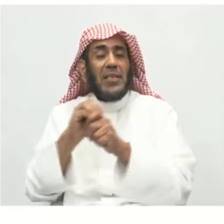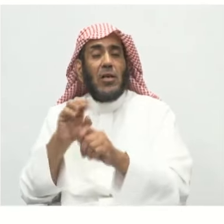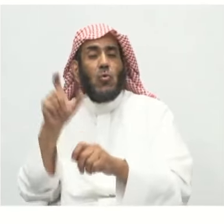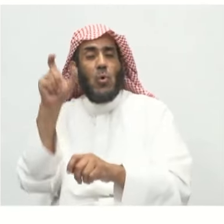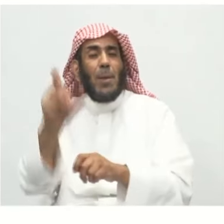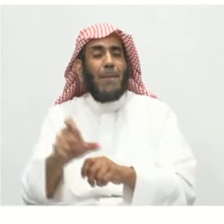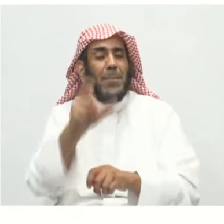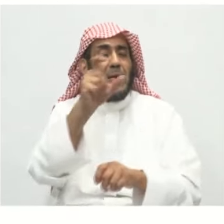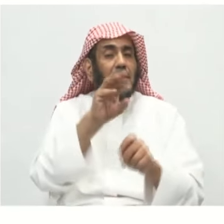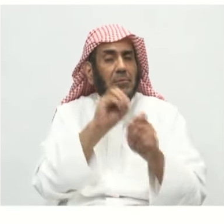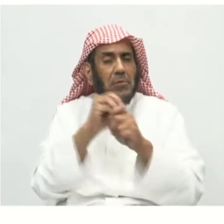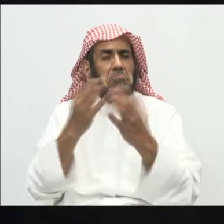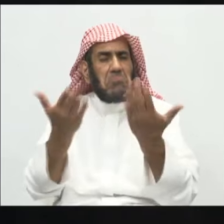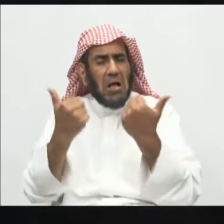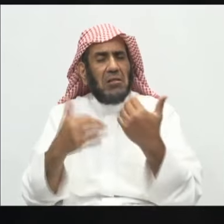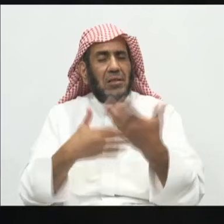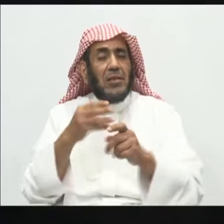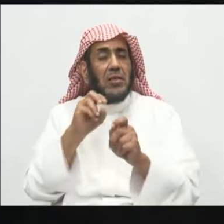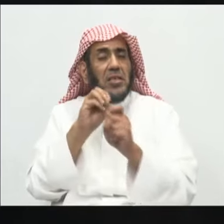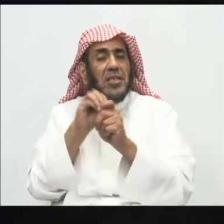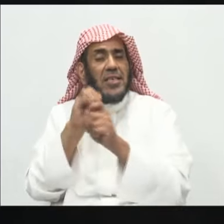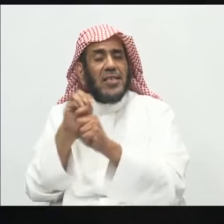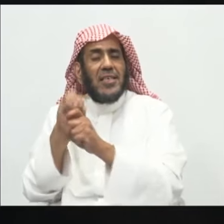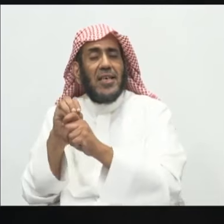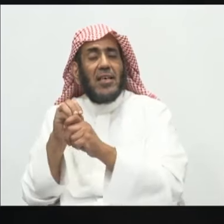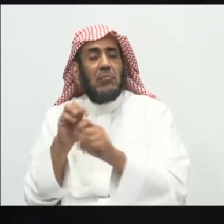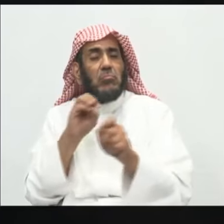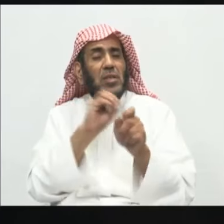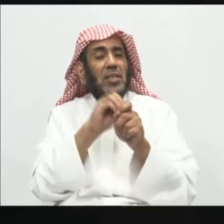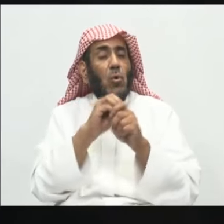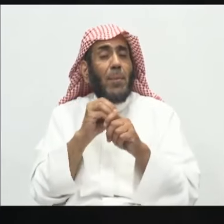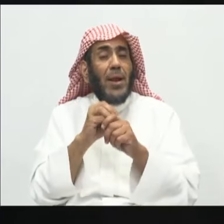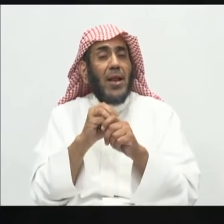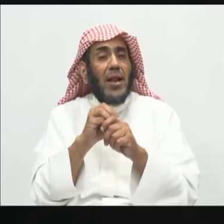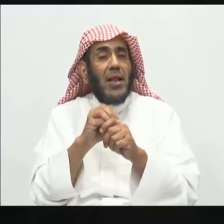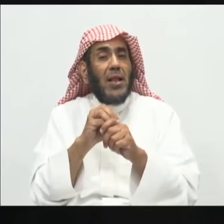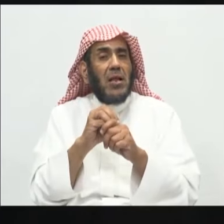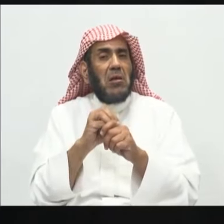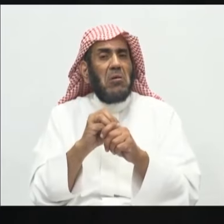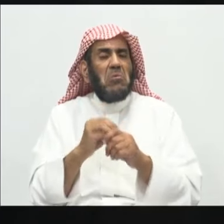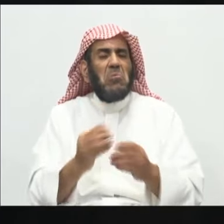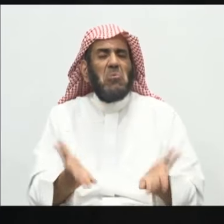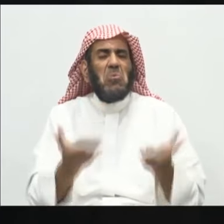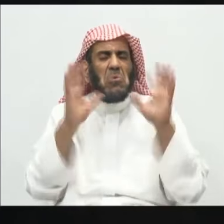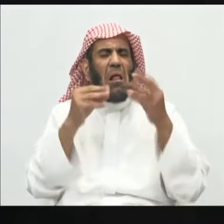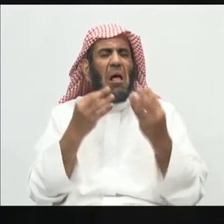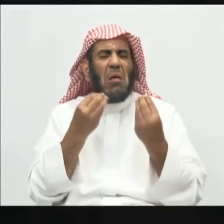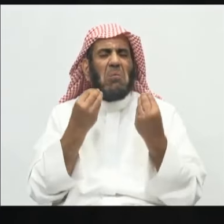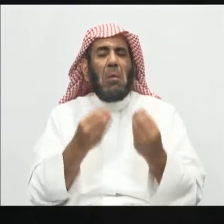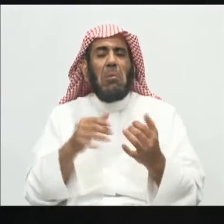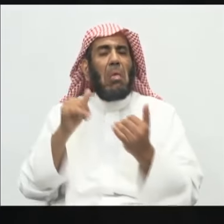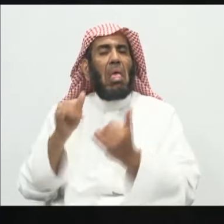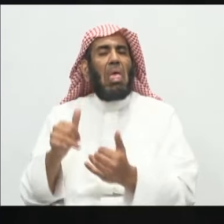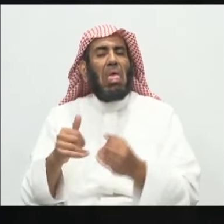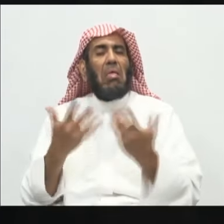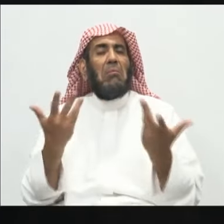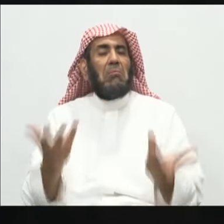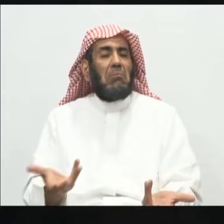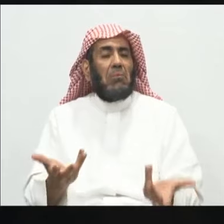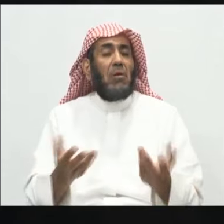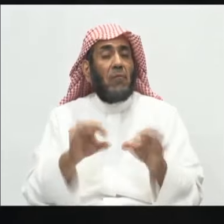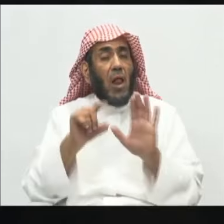مع انك يجب ان تاتي بالايات ب ان تنصح كل من يقصر في اداء الصلاه ايضا في